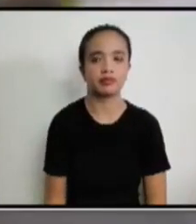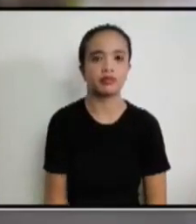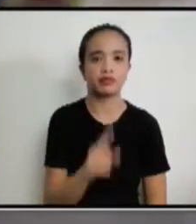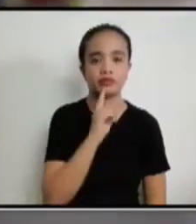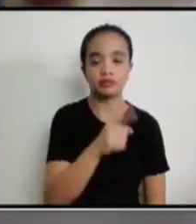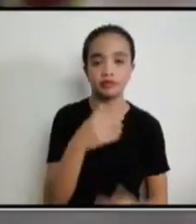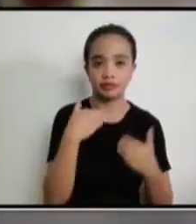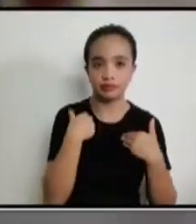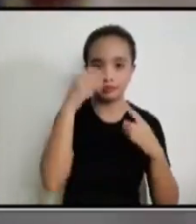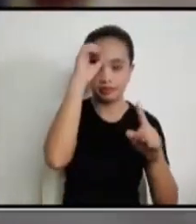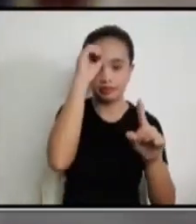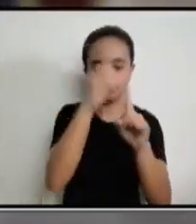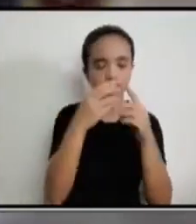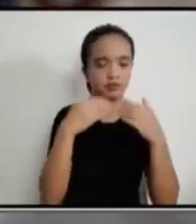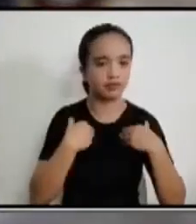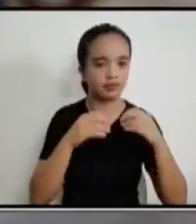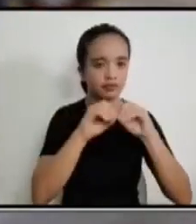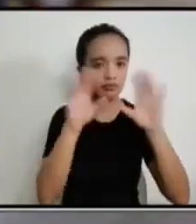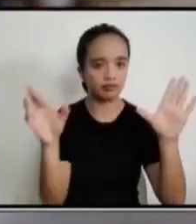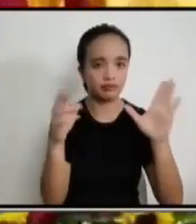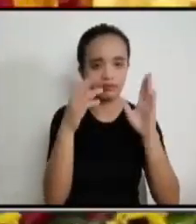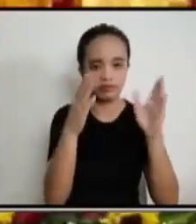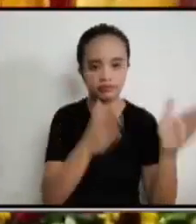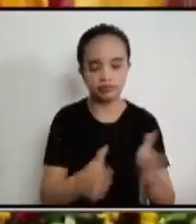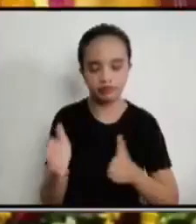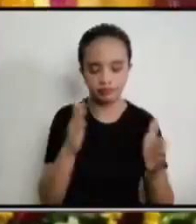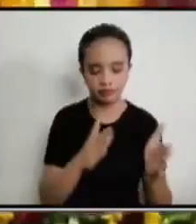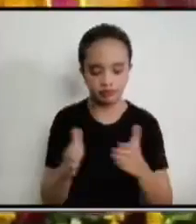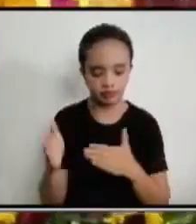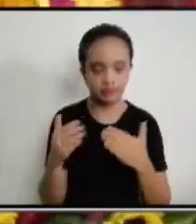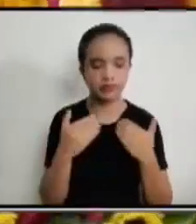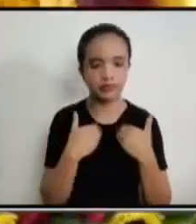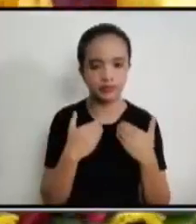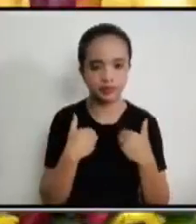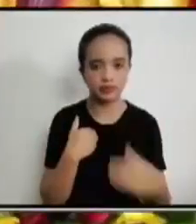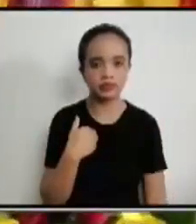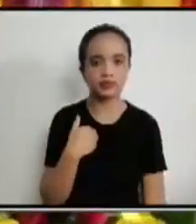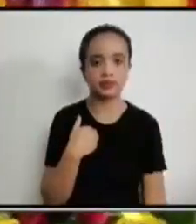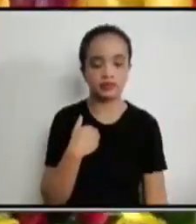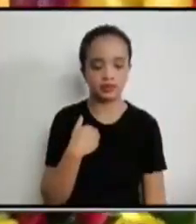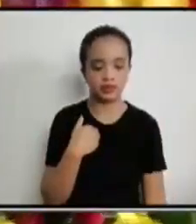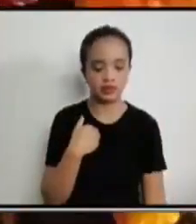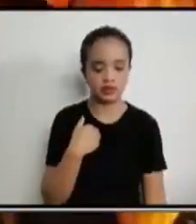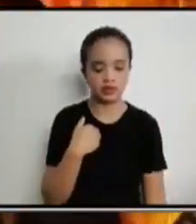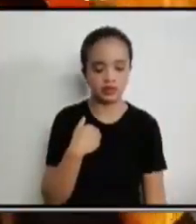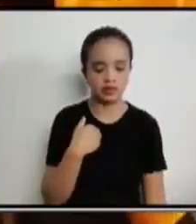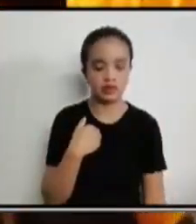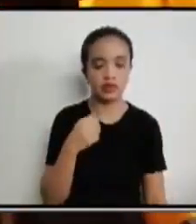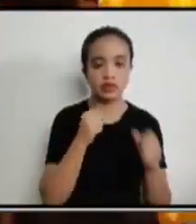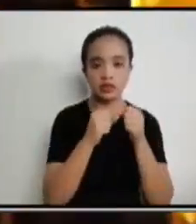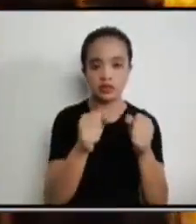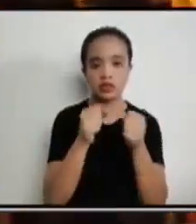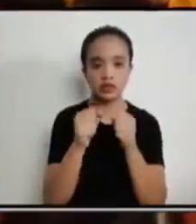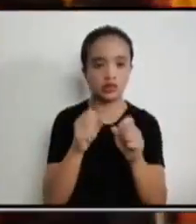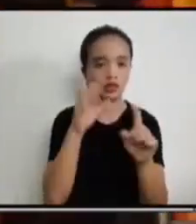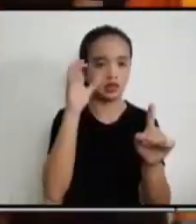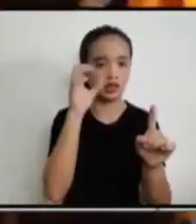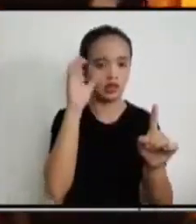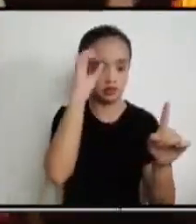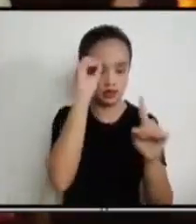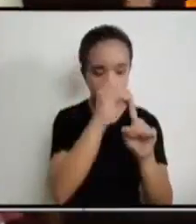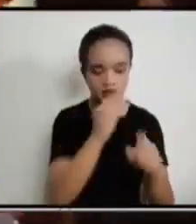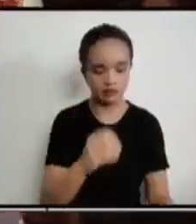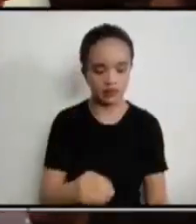clear roadmap for the university. We have outlined what are the strategic objectives in order for us to